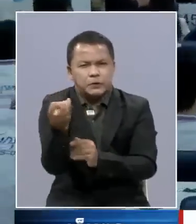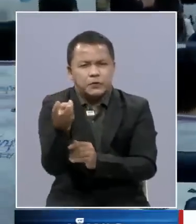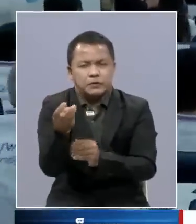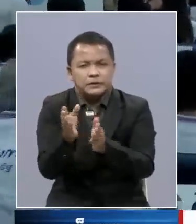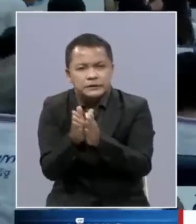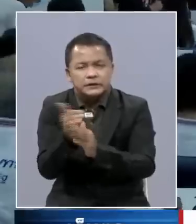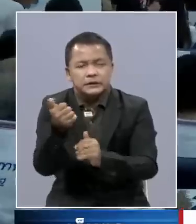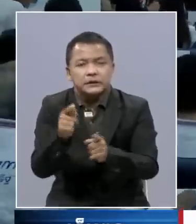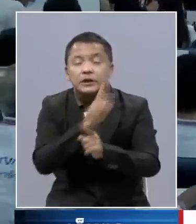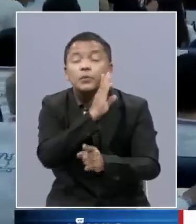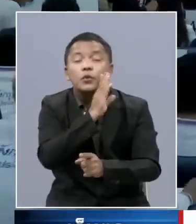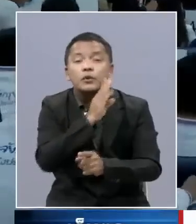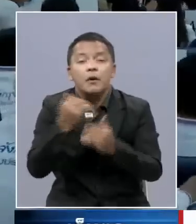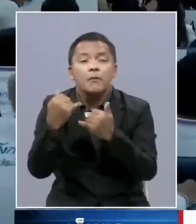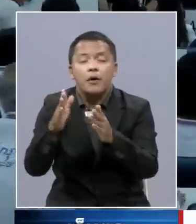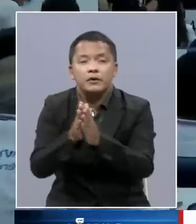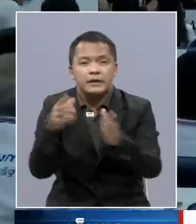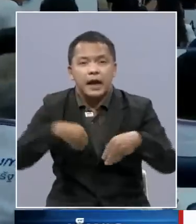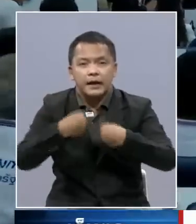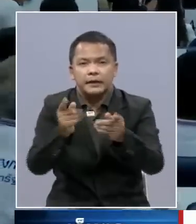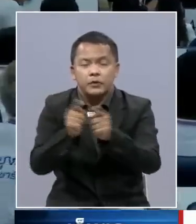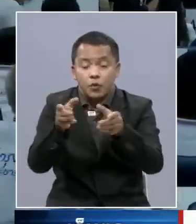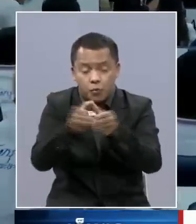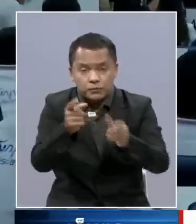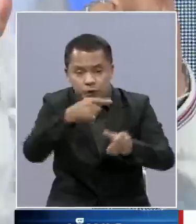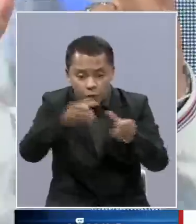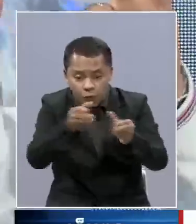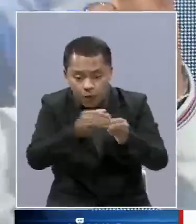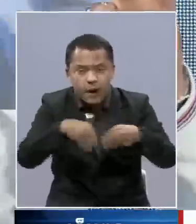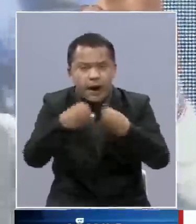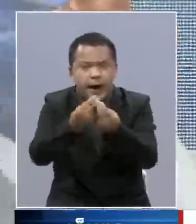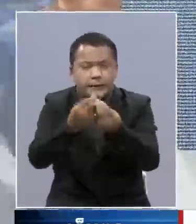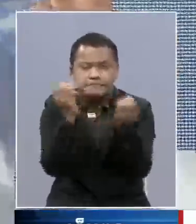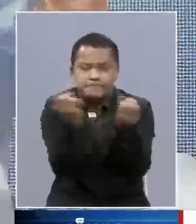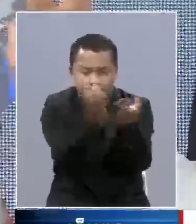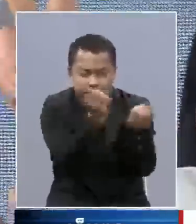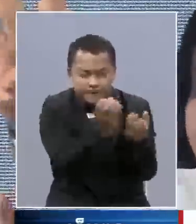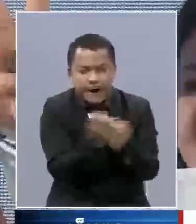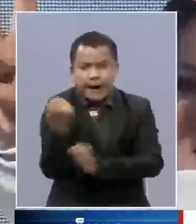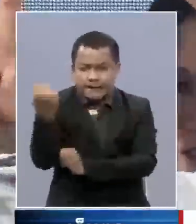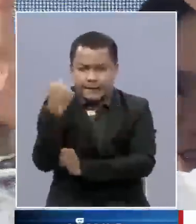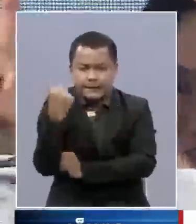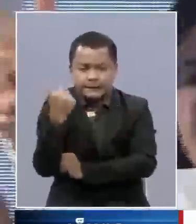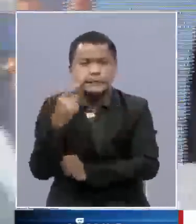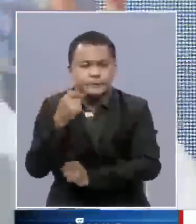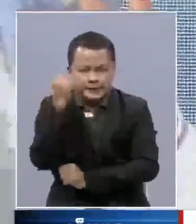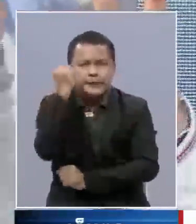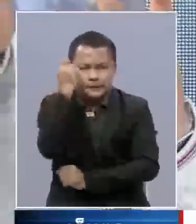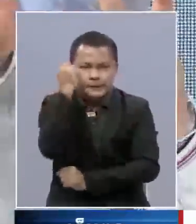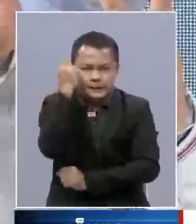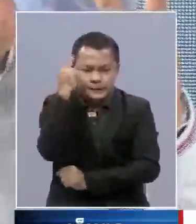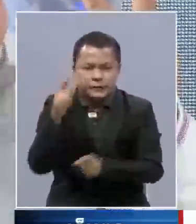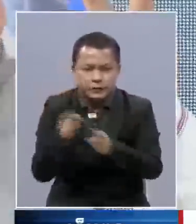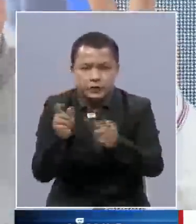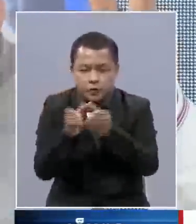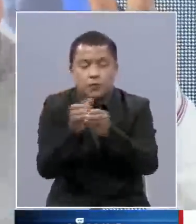เสียแต่ถ้าเรื่องนี้ปล่อยออกมาหวังผลไม่ว่าจากฝ่ายใดก็ตามเพื่อสร้างแรงกระเพื่อมสร้างอำนาจต่อรองก็พอเข้าใจได้ในช่